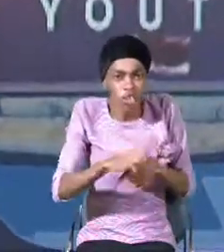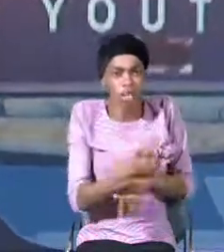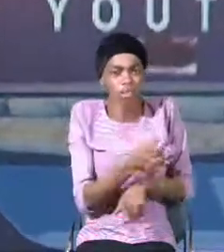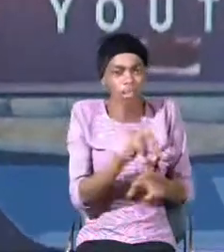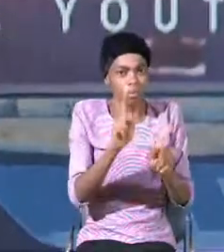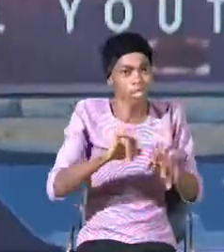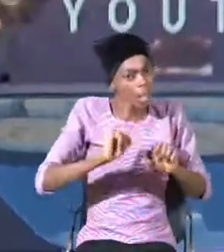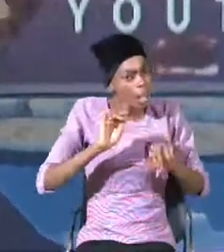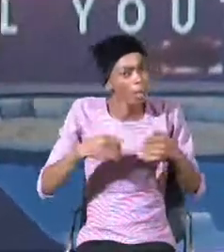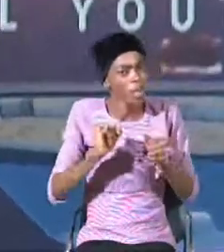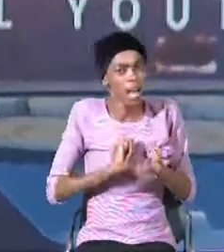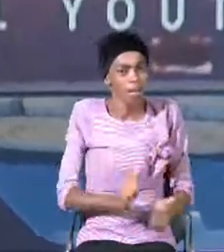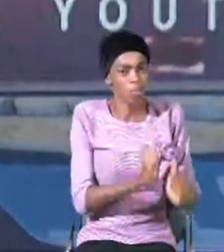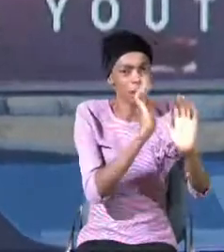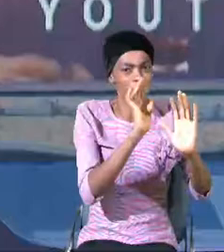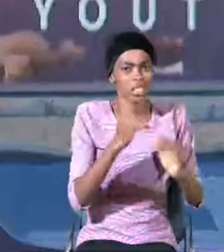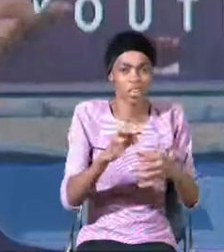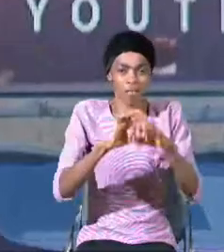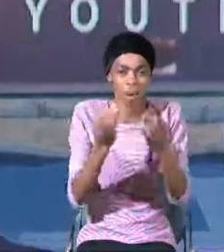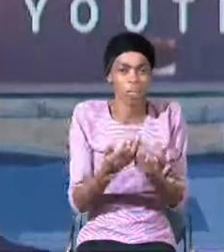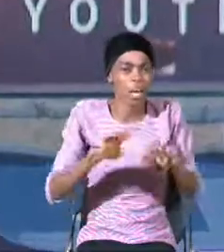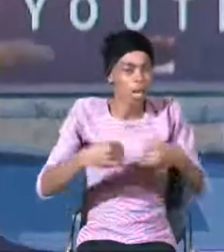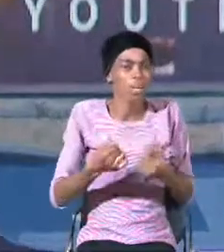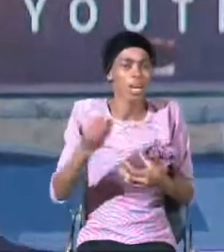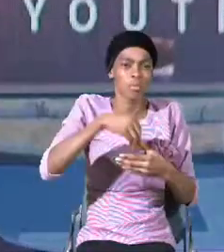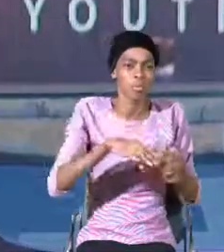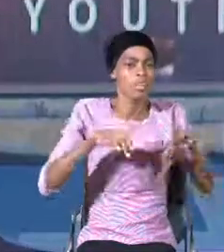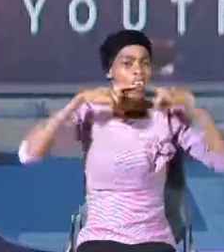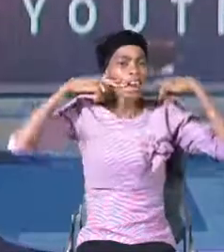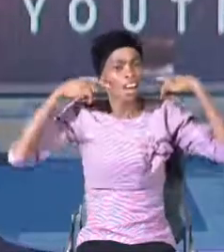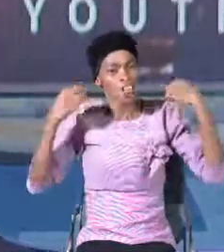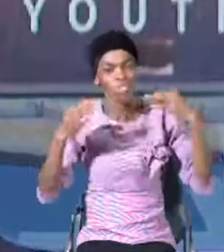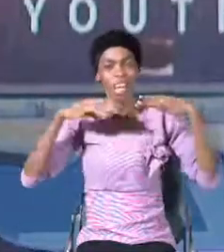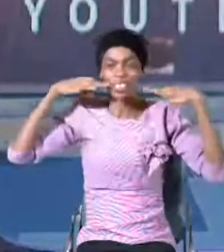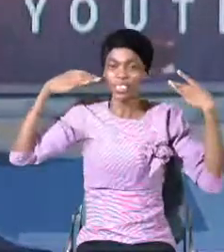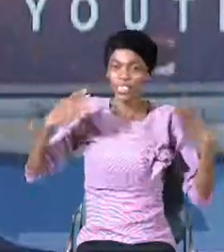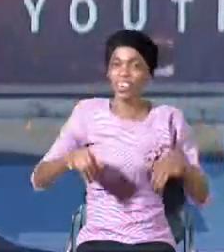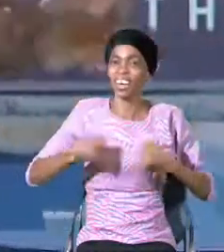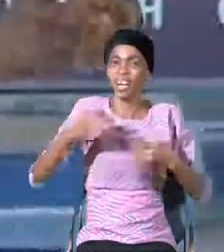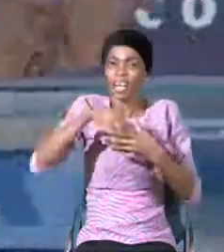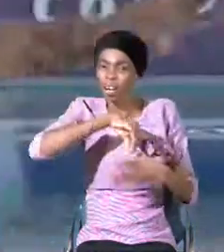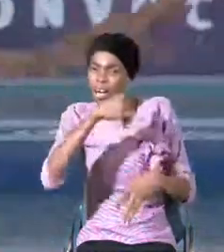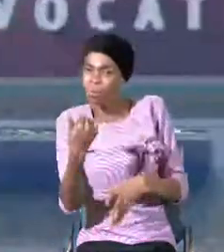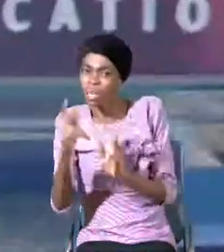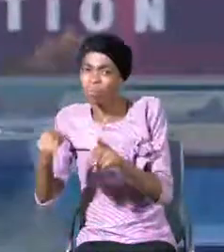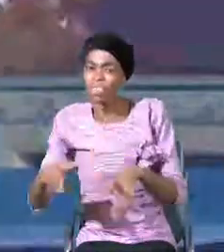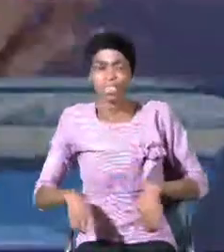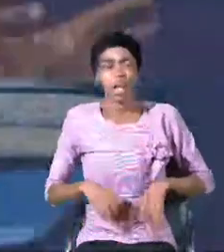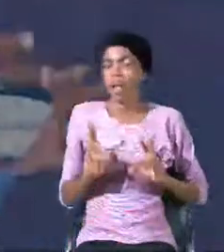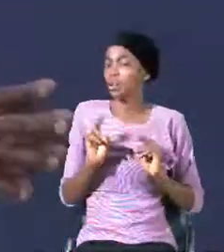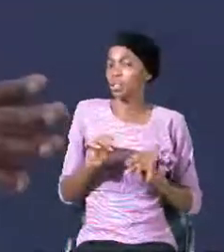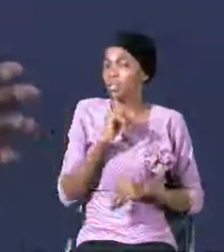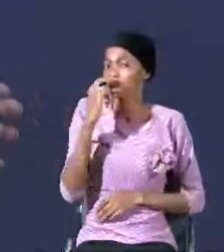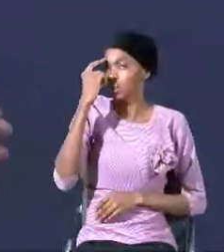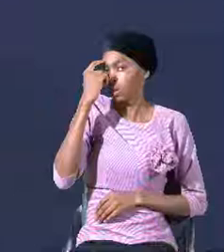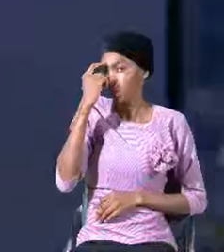bénir une famille, comment mettre la joie, le sourire, l'habit, logement, donner cela aux autres. Non,